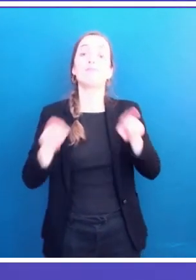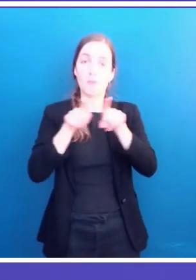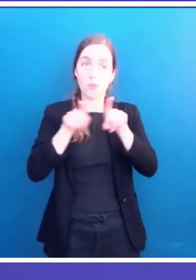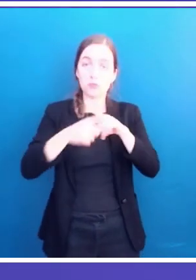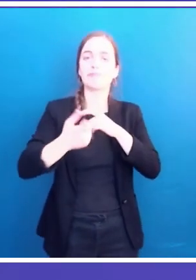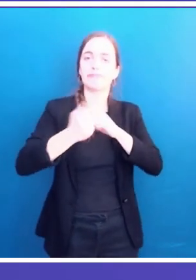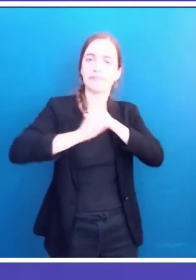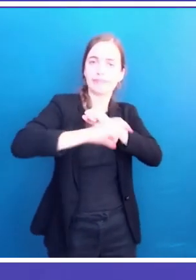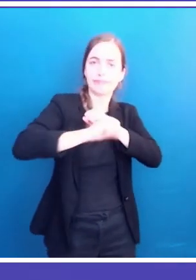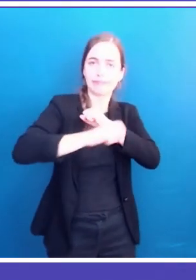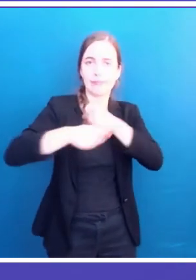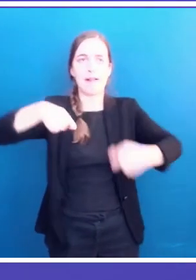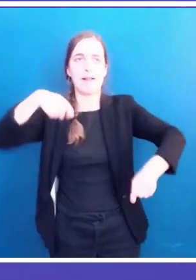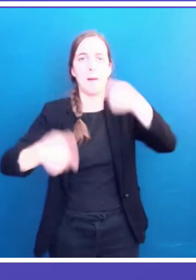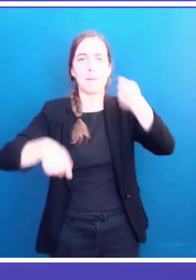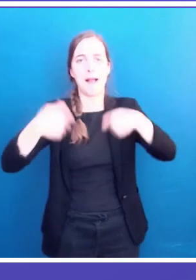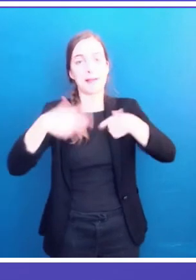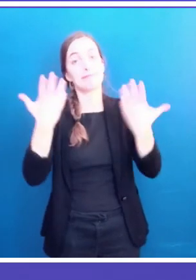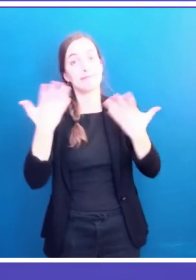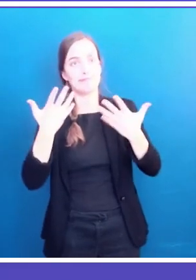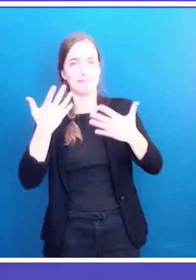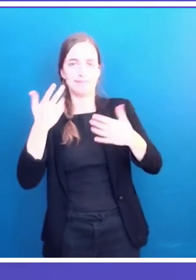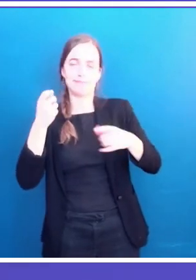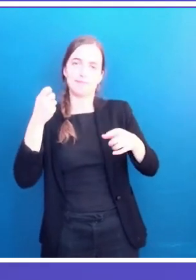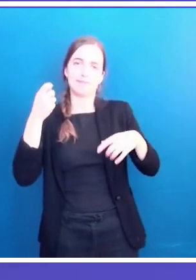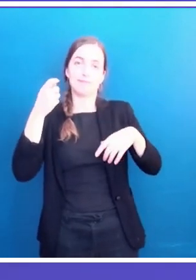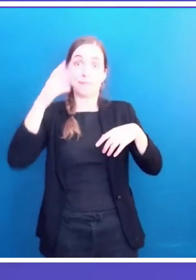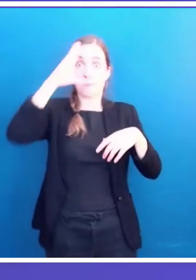بإطلاق الحملات بشأن السلامة